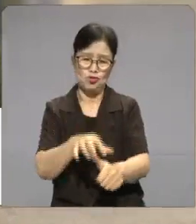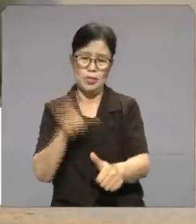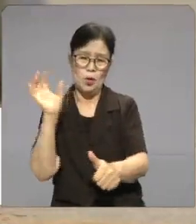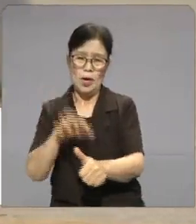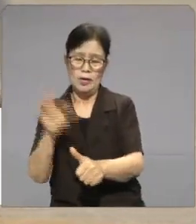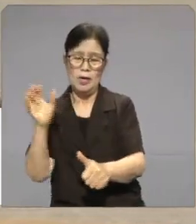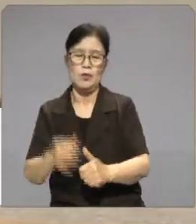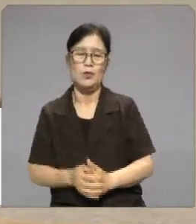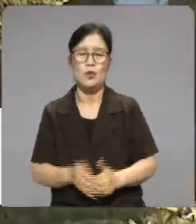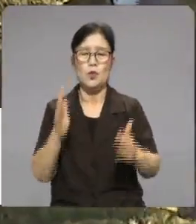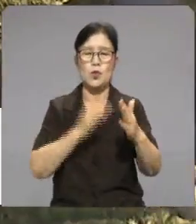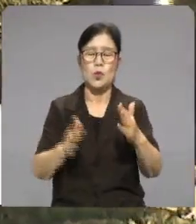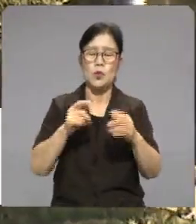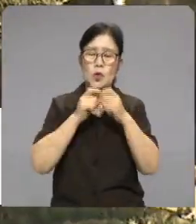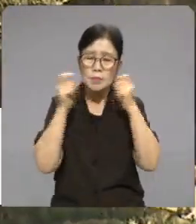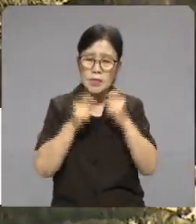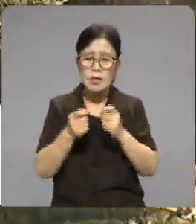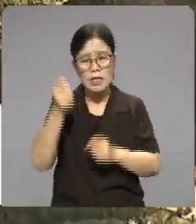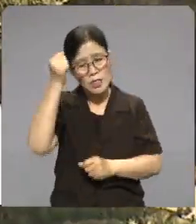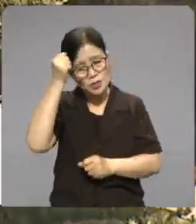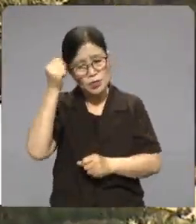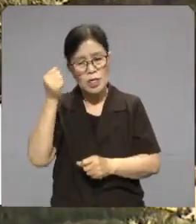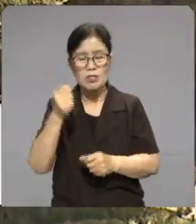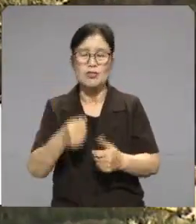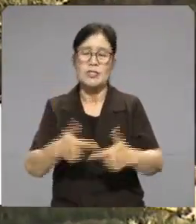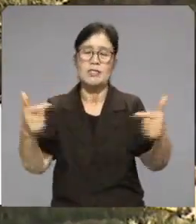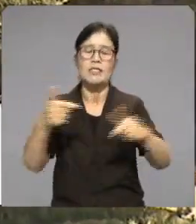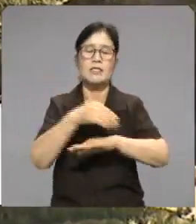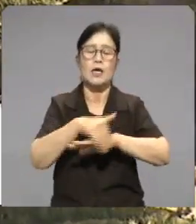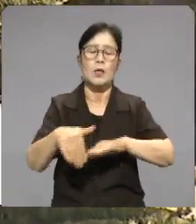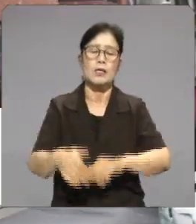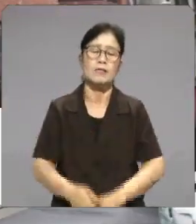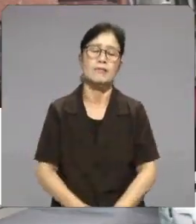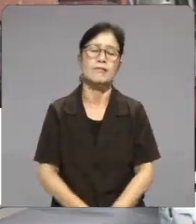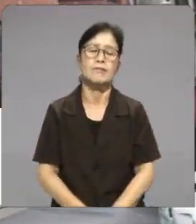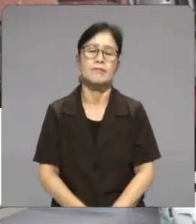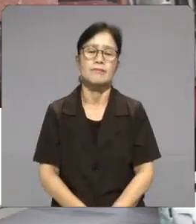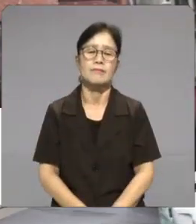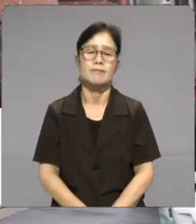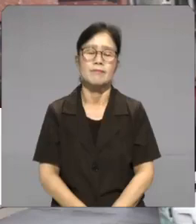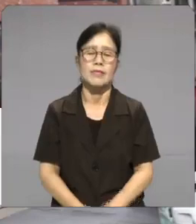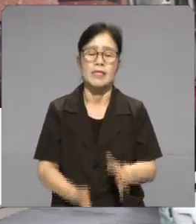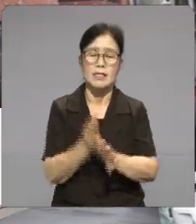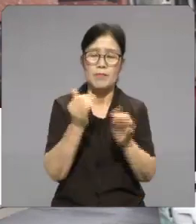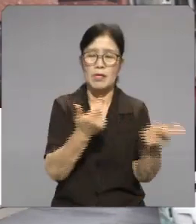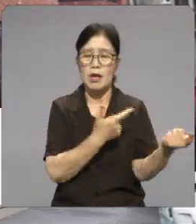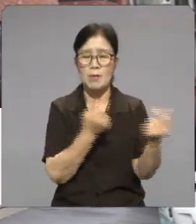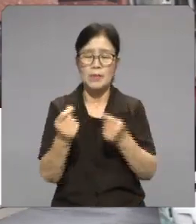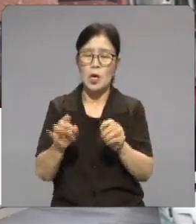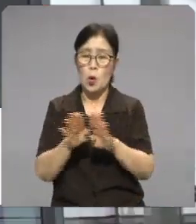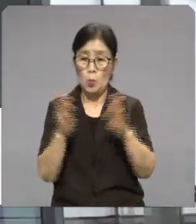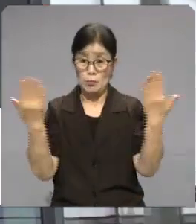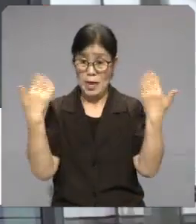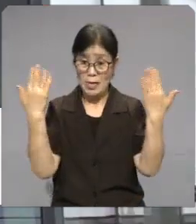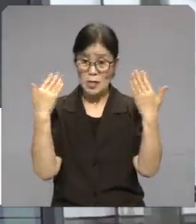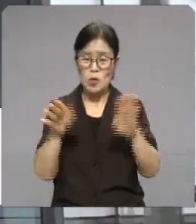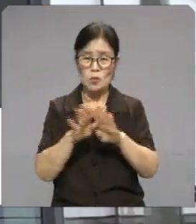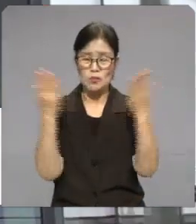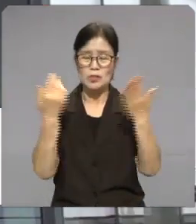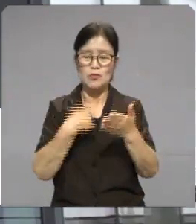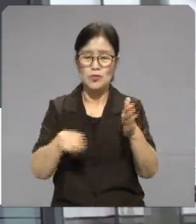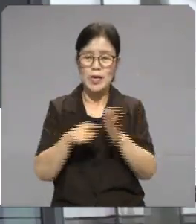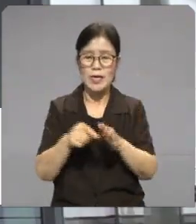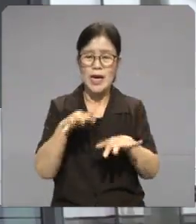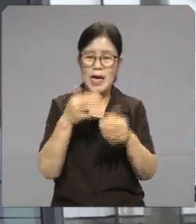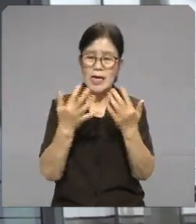완화하고 공공 민간 기숙사도 늘릴 예정입니다. 시민과 공유하는 오픈 캠퍼스 실현을 위해